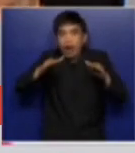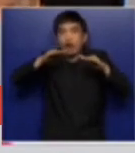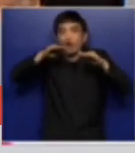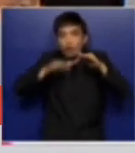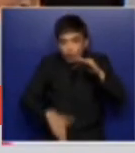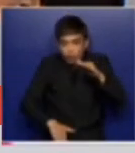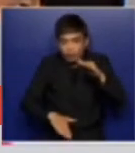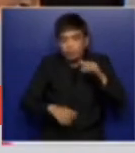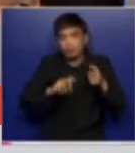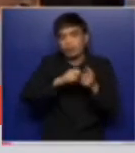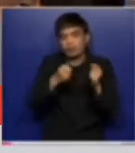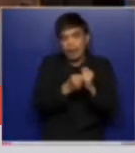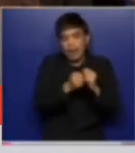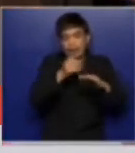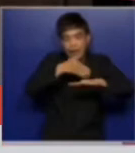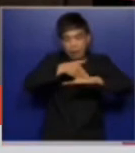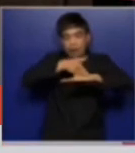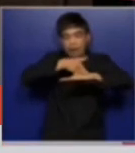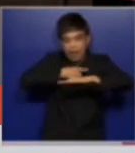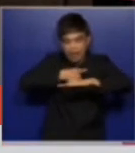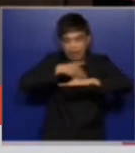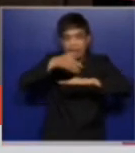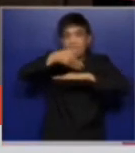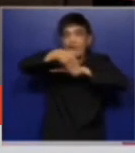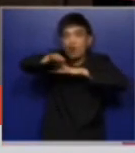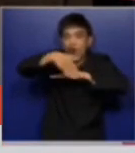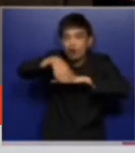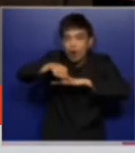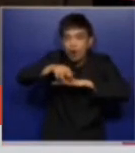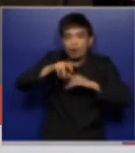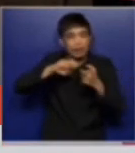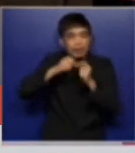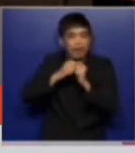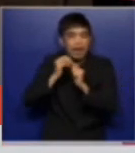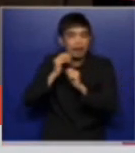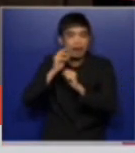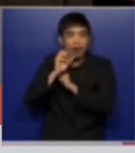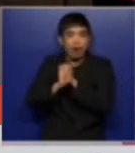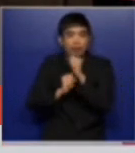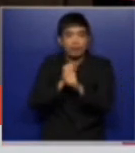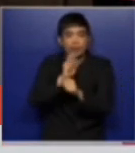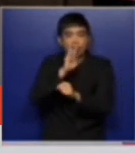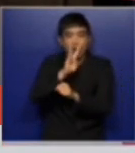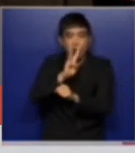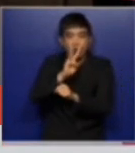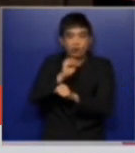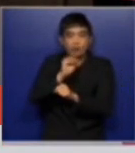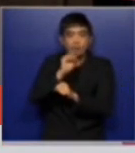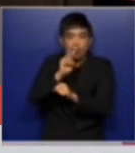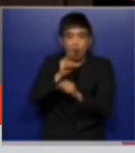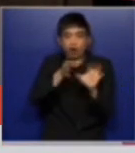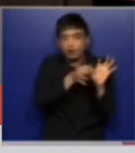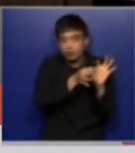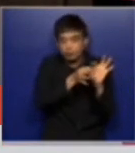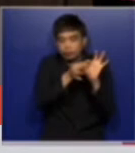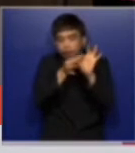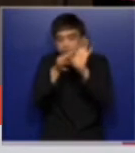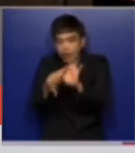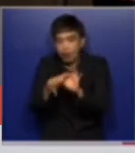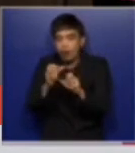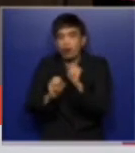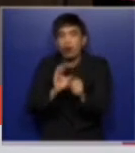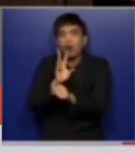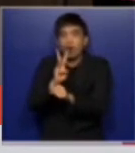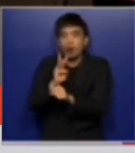ภายในที่เหลือหลังมาตั้งแต่ปี2562ครับไม่ว่าจะเป็นผลกระทบจากสงครามการค้าระหว่